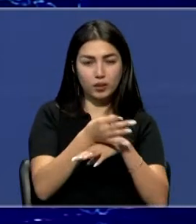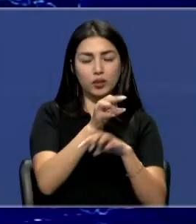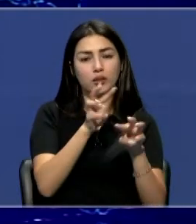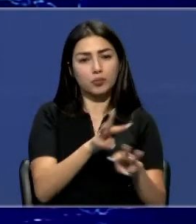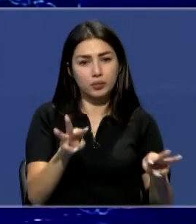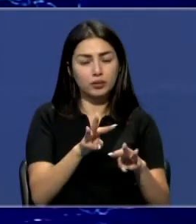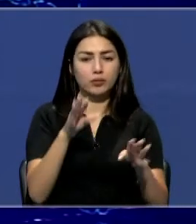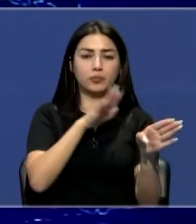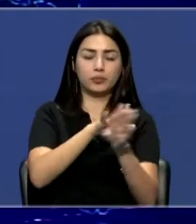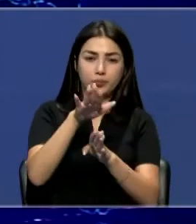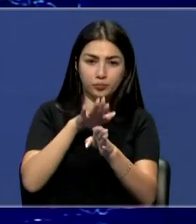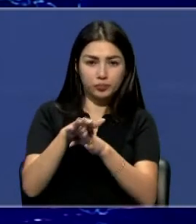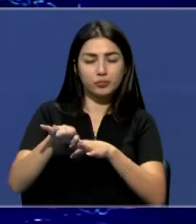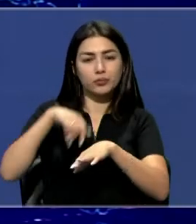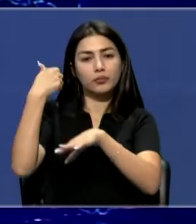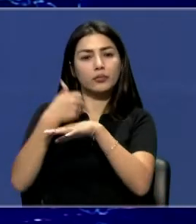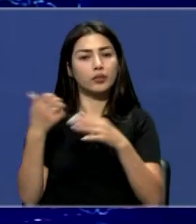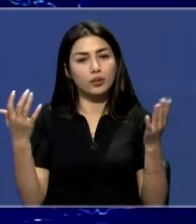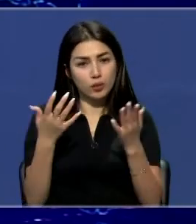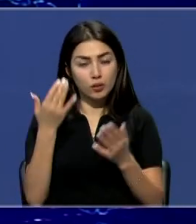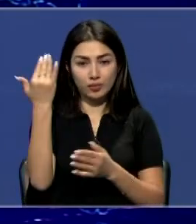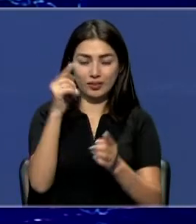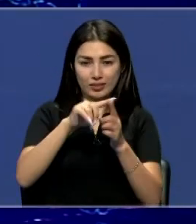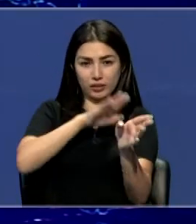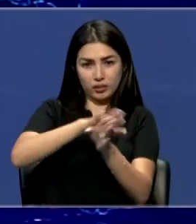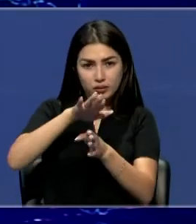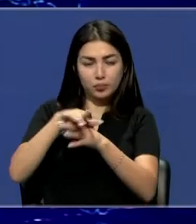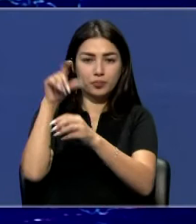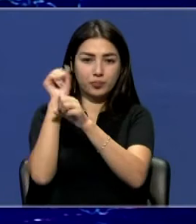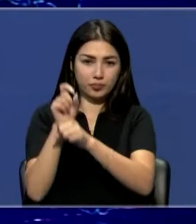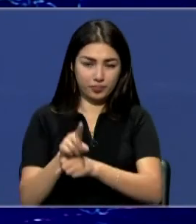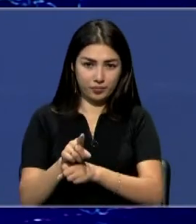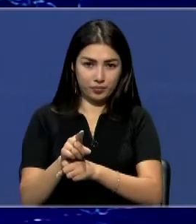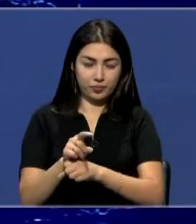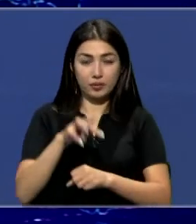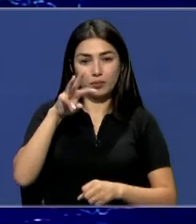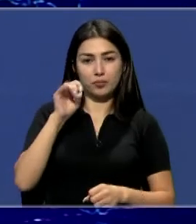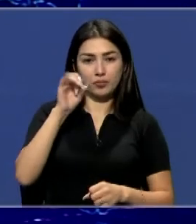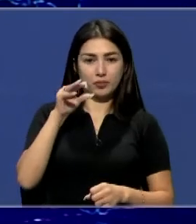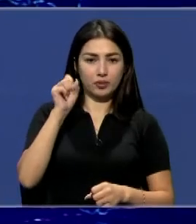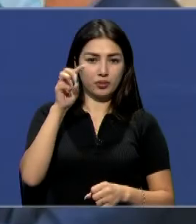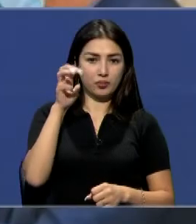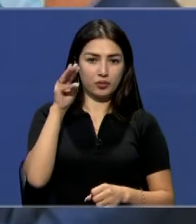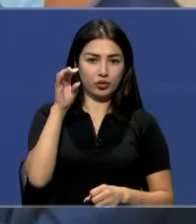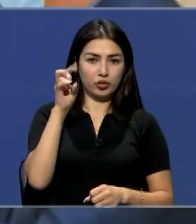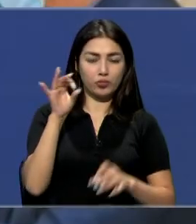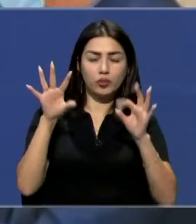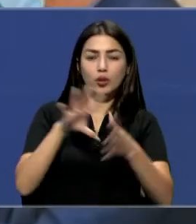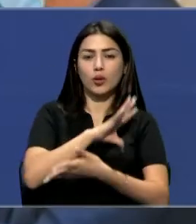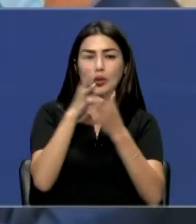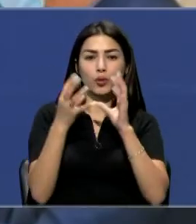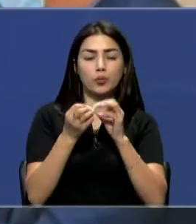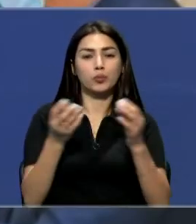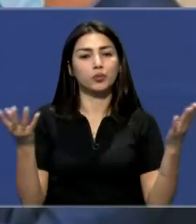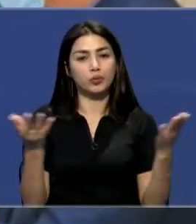о реализации послания главы государства и его исполнение его поручений марат ахмеджанов сообщил о предварительных итогах комплексного